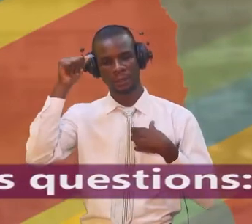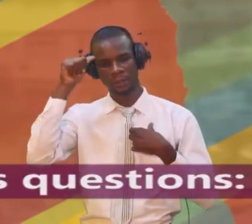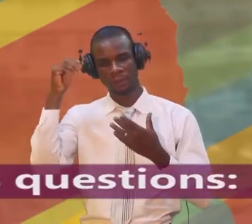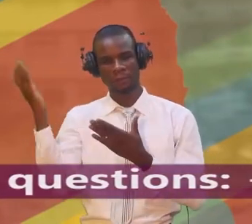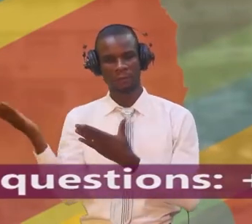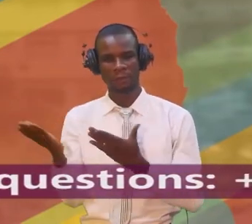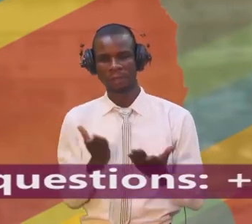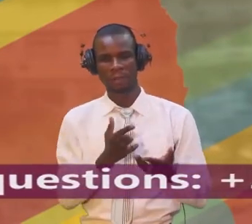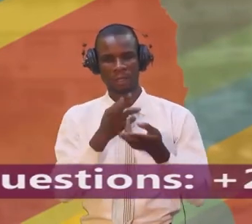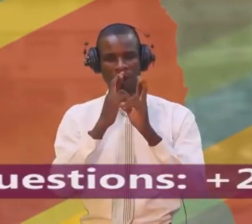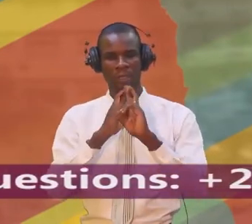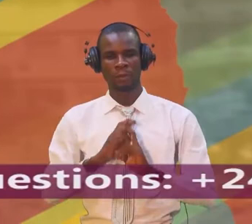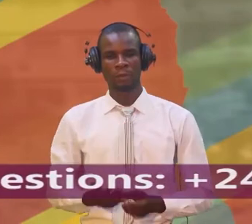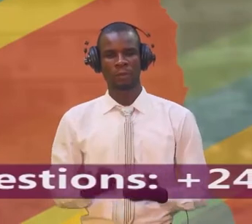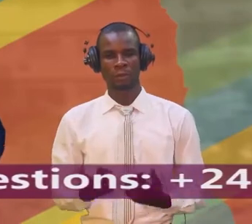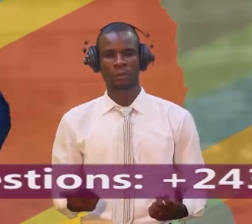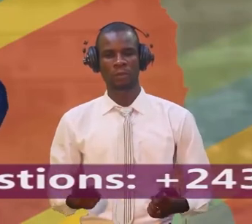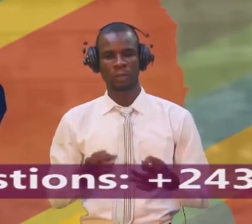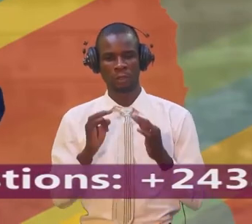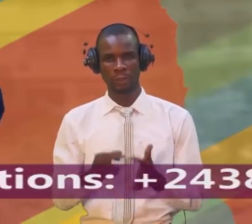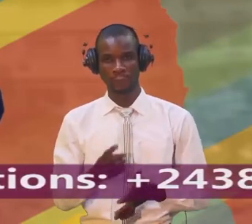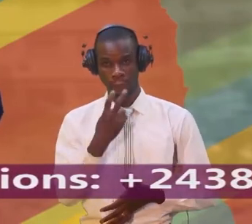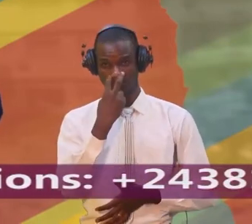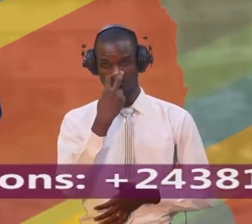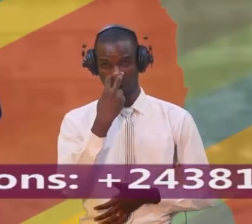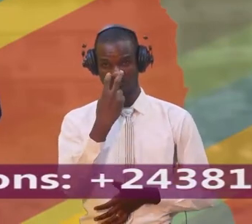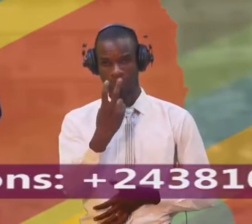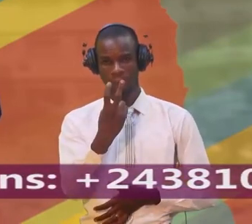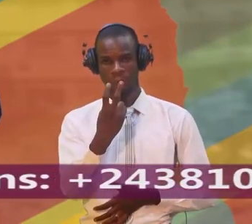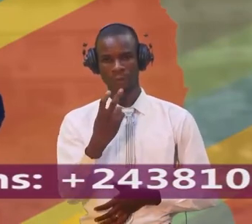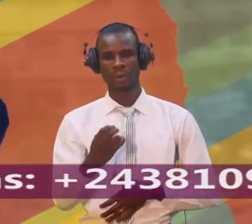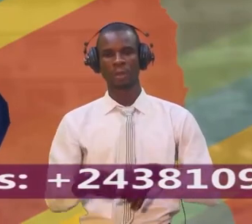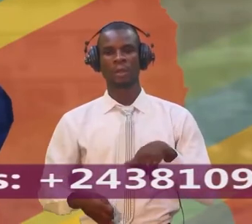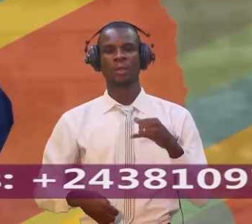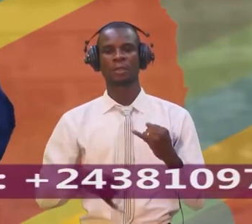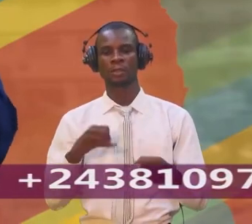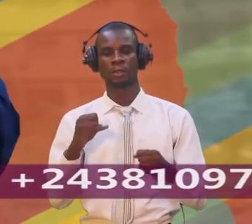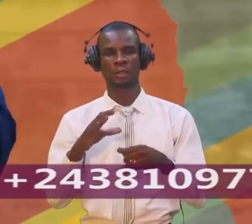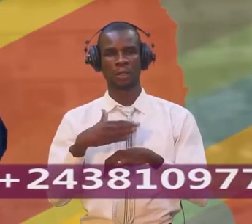Naamini mchungaji Korali atatoa jibu kwa siku ya leo.